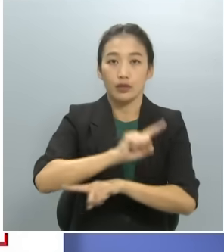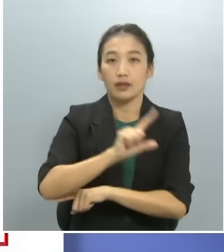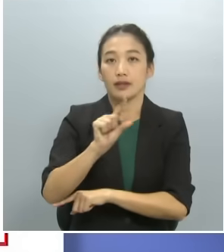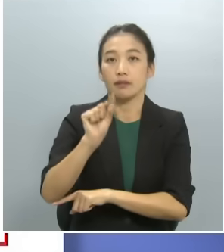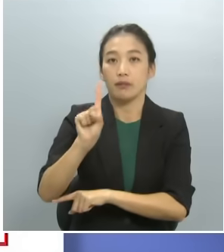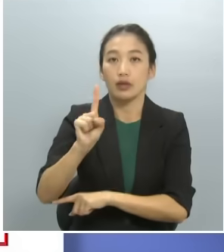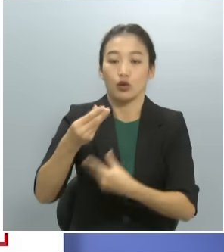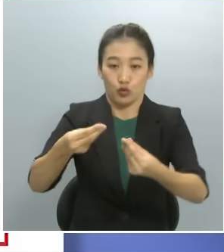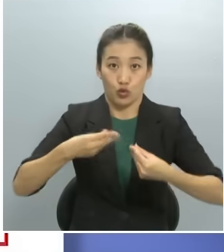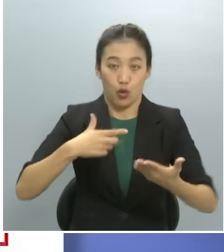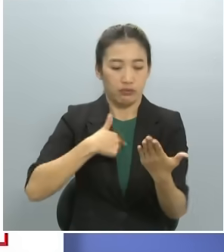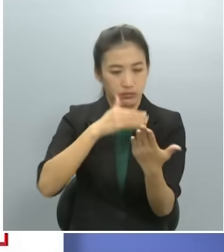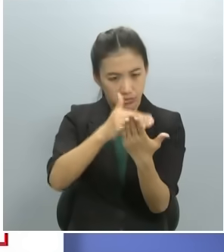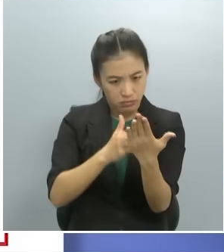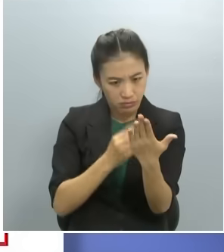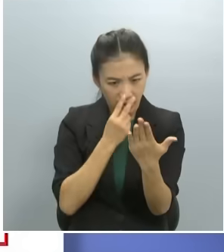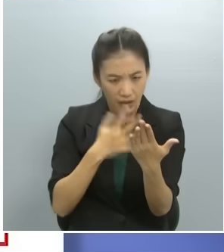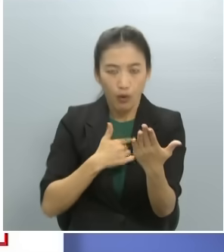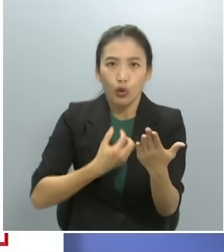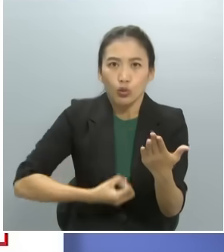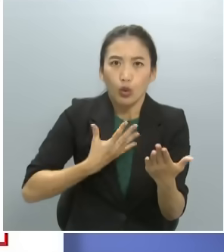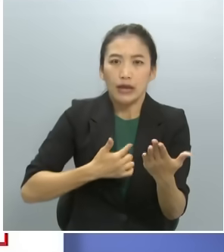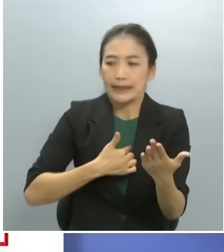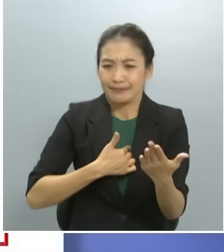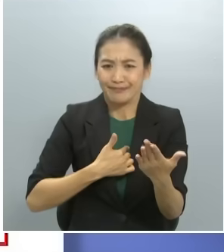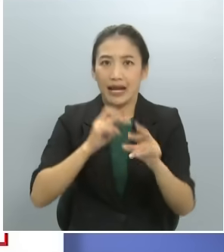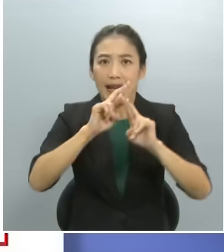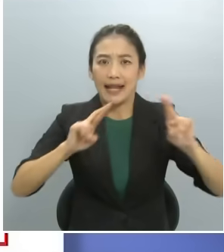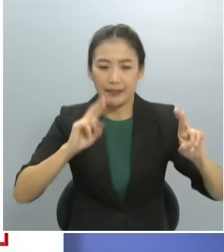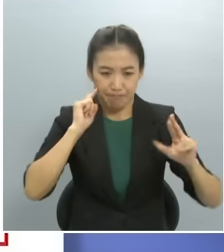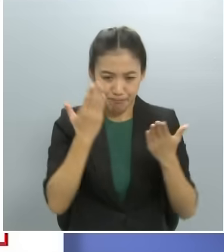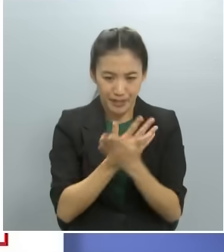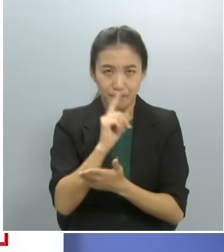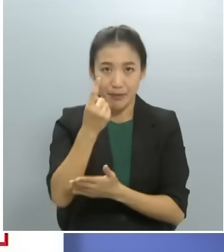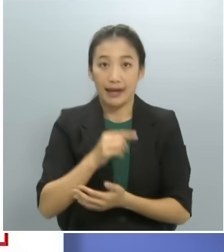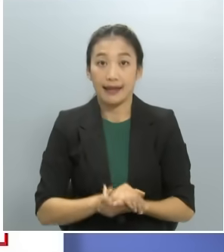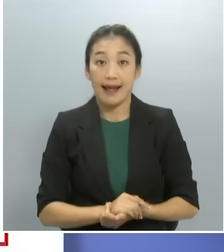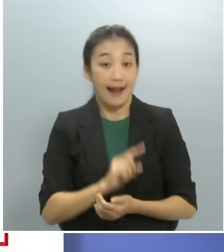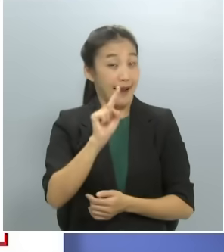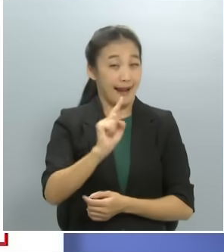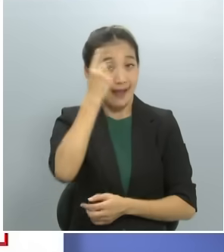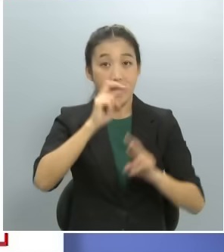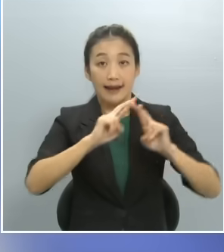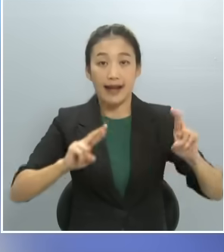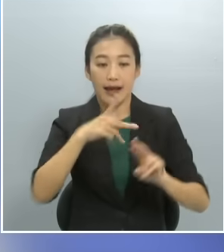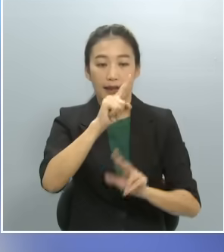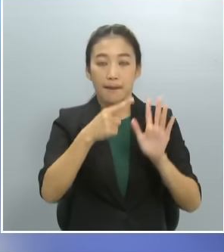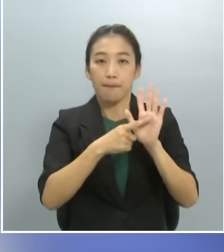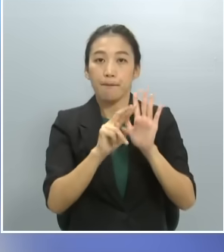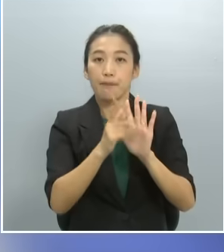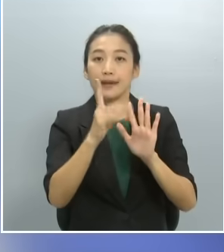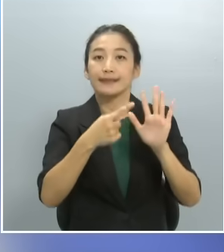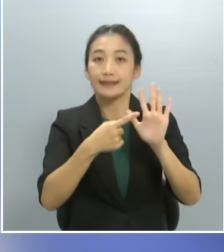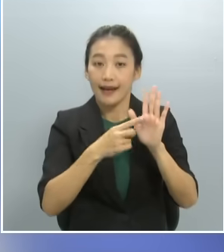ใจก็ดำเนินการเปลี่ยนชื่อร้านร้านแรกของเขาเป็นร้านปังชาเชียงรายมาม่าต้มยำตั้งอยู่ที่ศูนย์การค้า